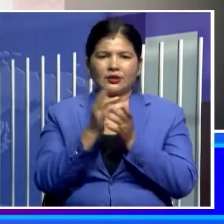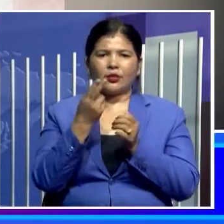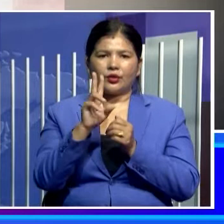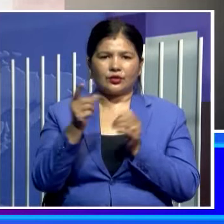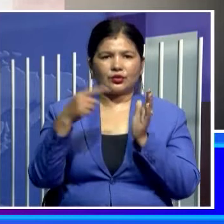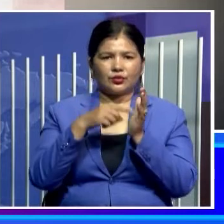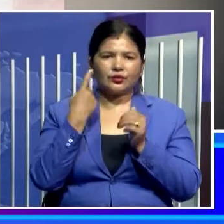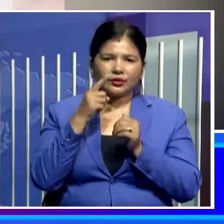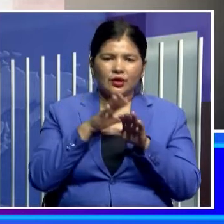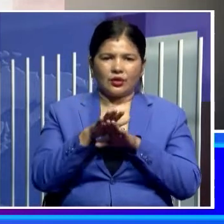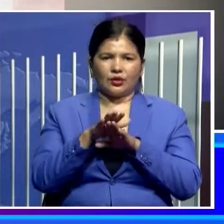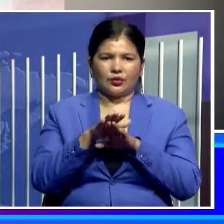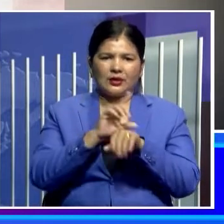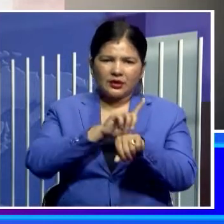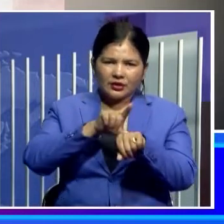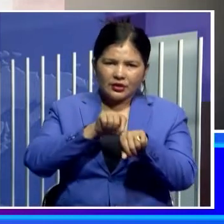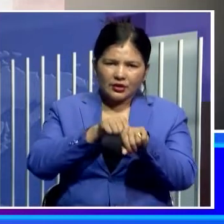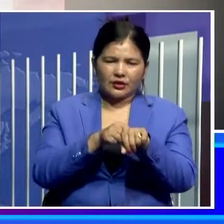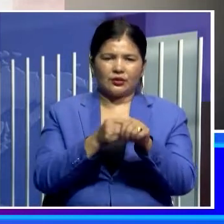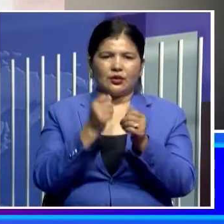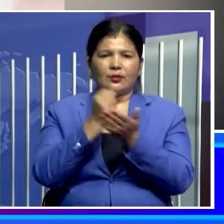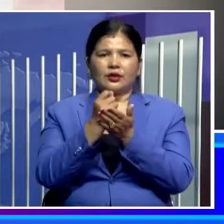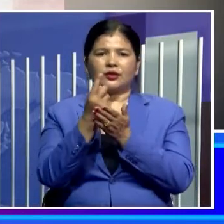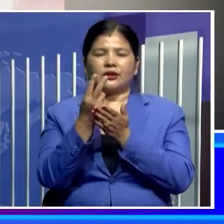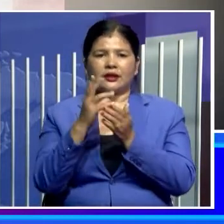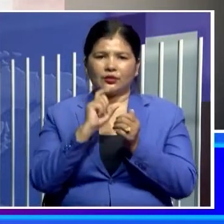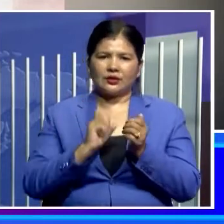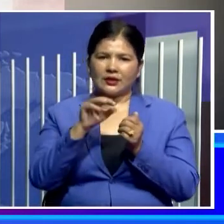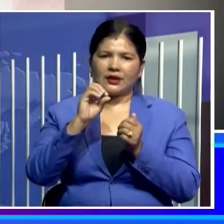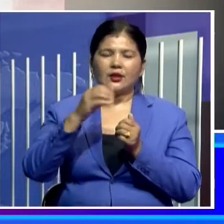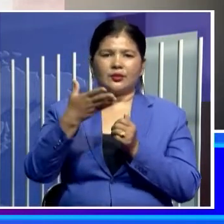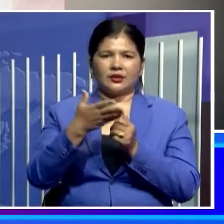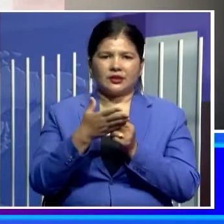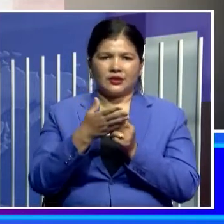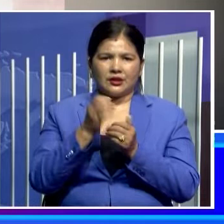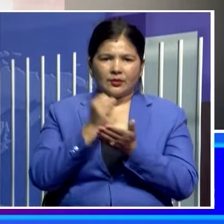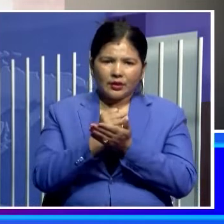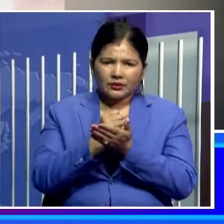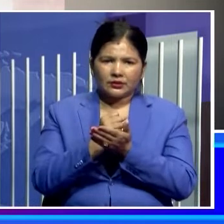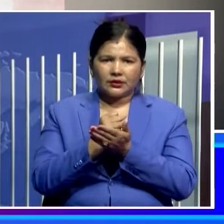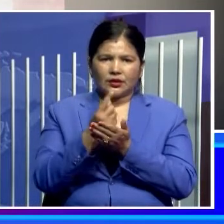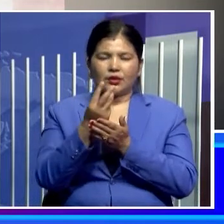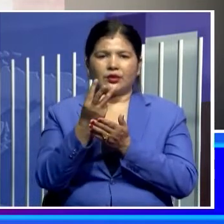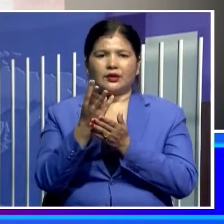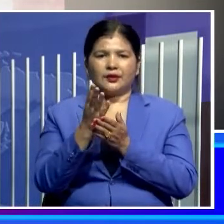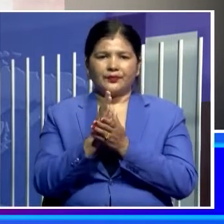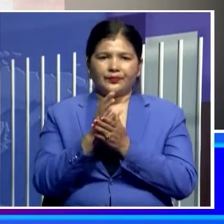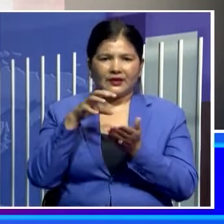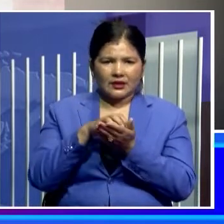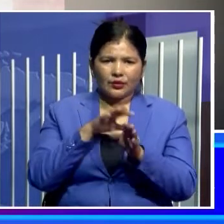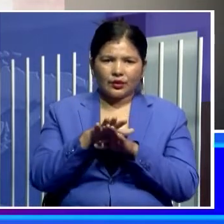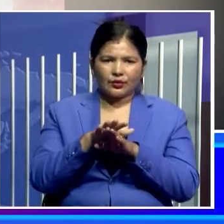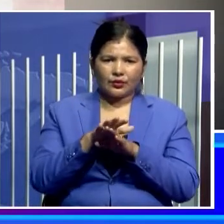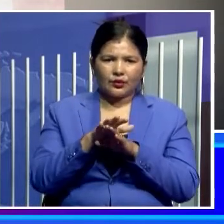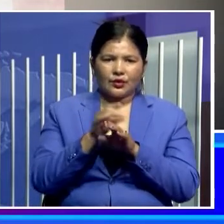सुरुका दिनहरूमा साह्रै सुस्त गतिमा मतगणना भयो भन्ने गुनासो आइसकेपछि मत गन्ने स्थलहरूको